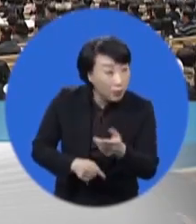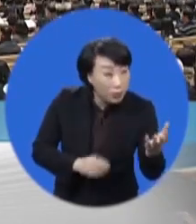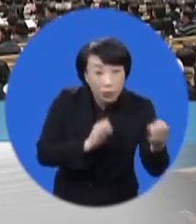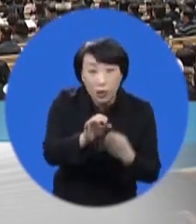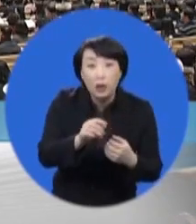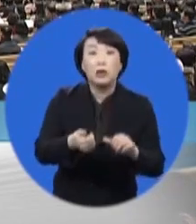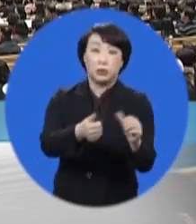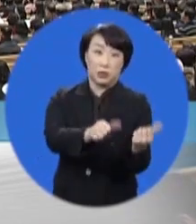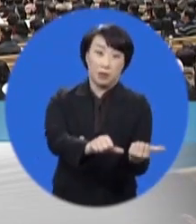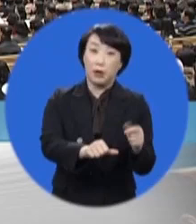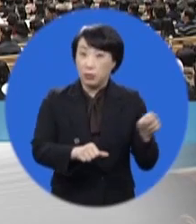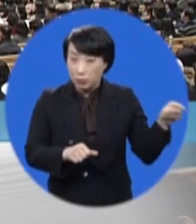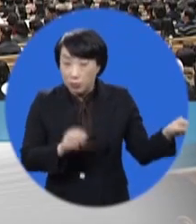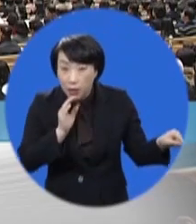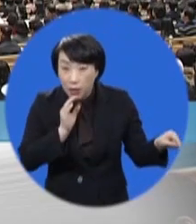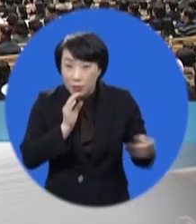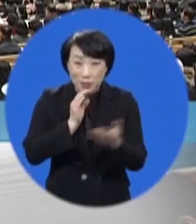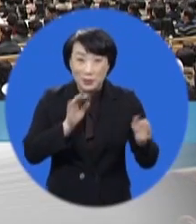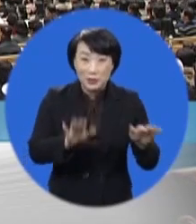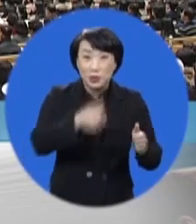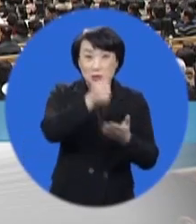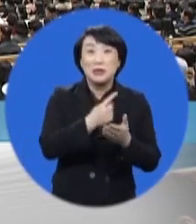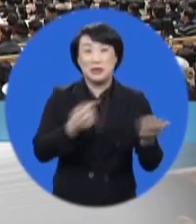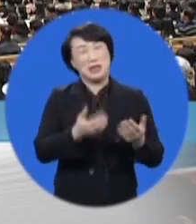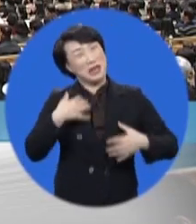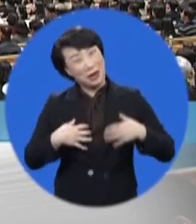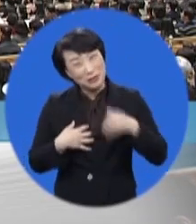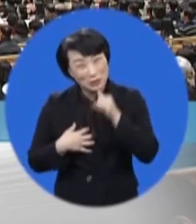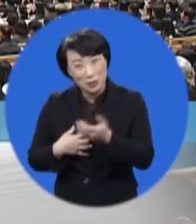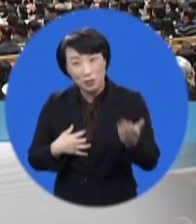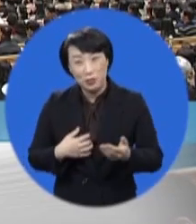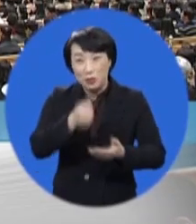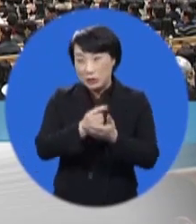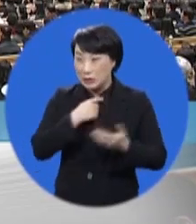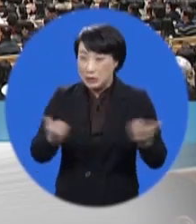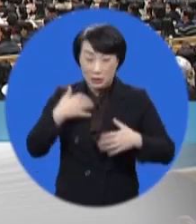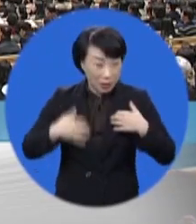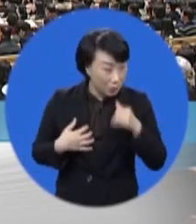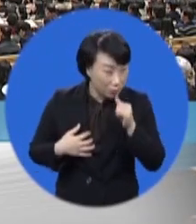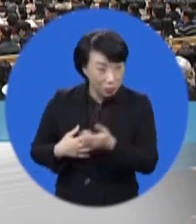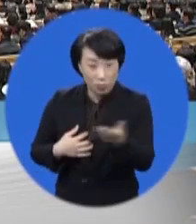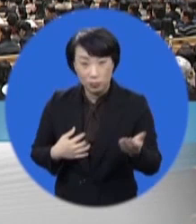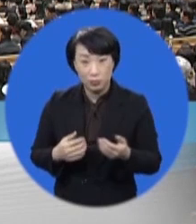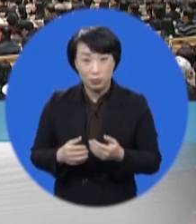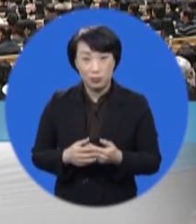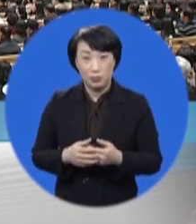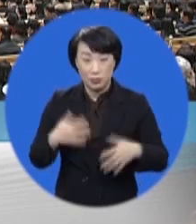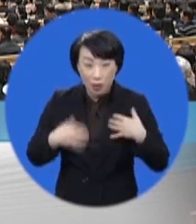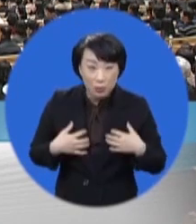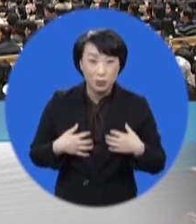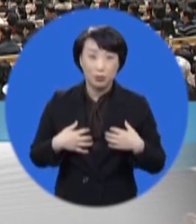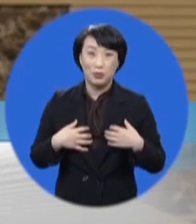뭐요? 근데 죄 짓는 건 재밌잖아. 죄 짓는 건 재밌잖아요. 죄 짓는 거.